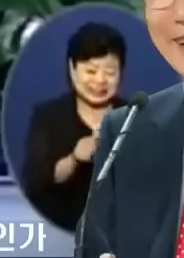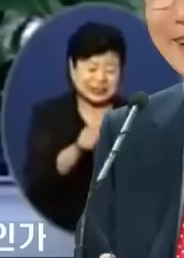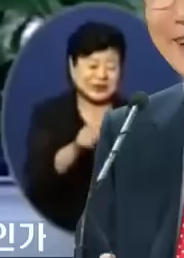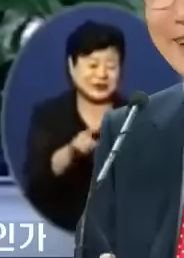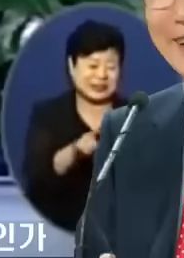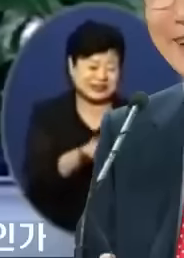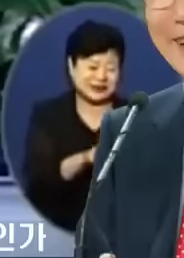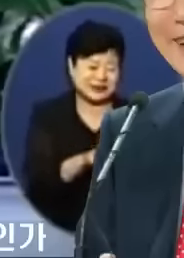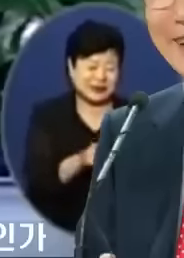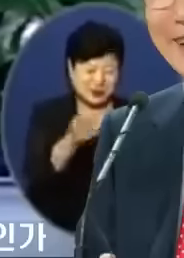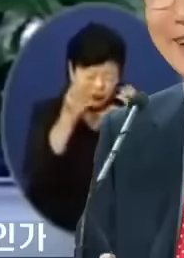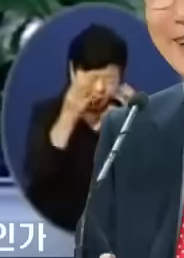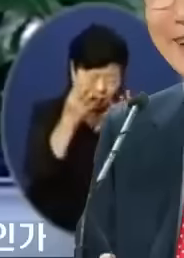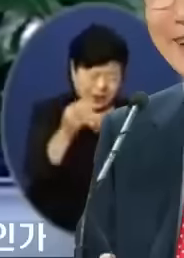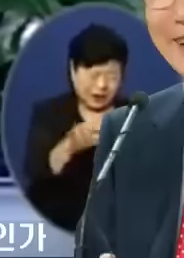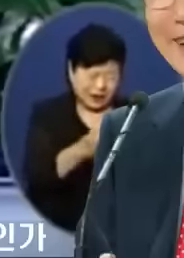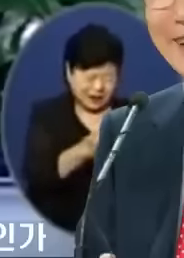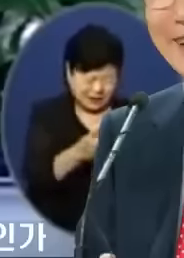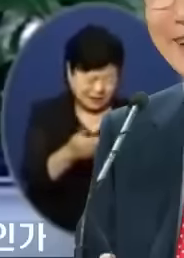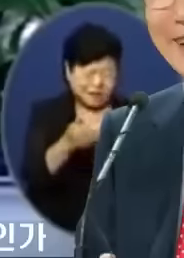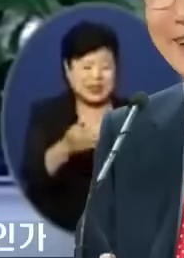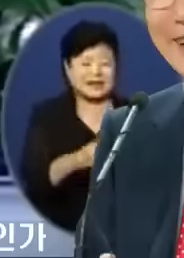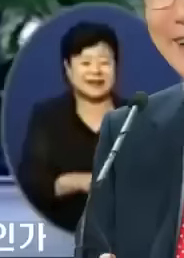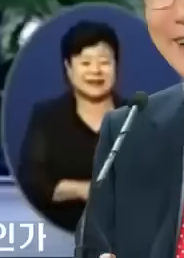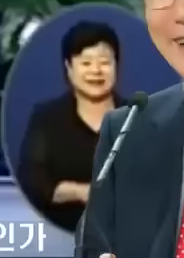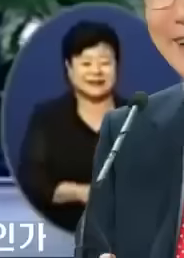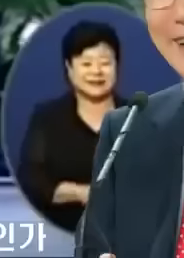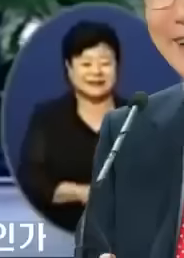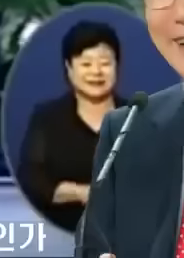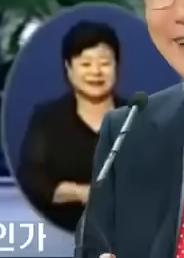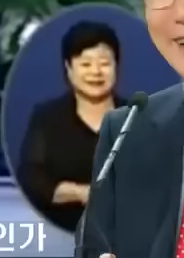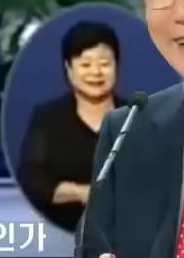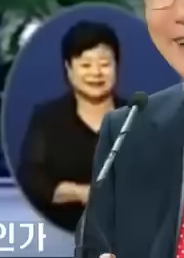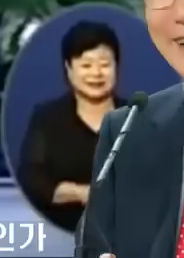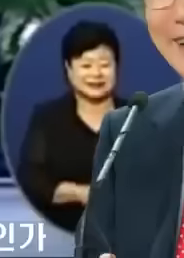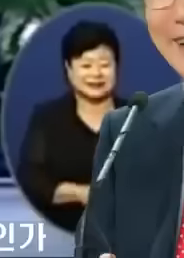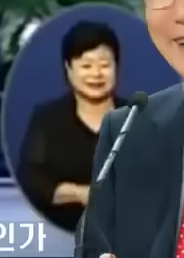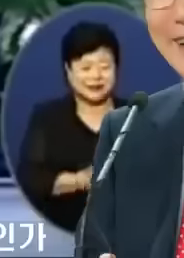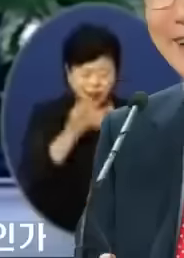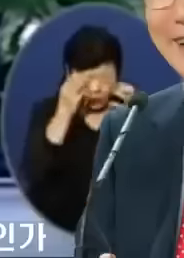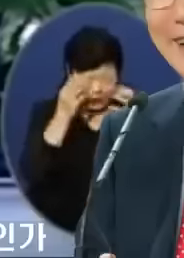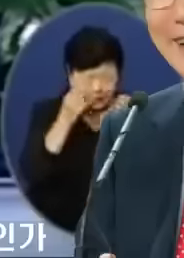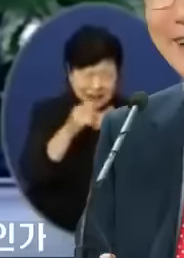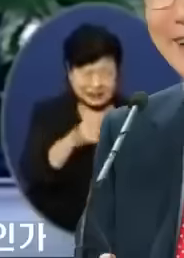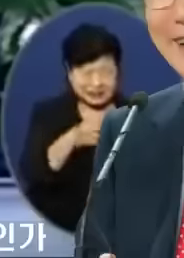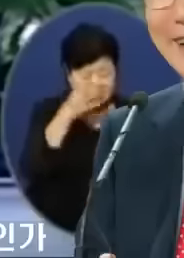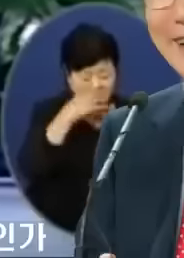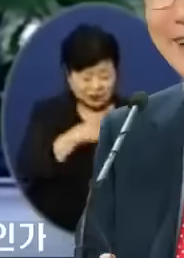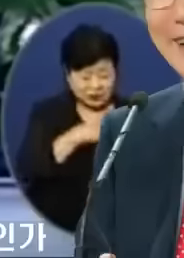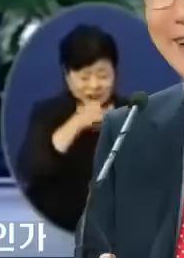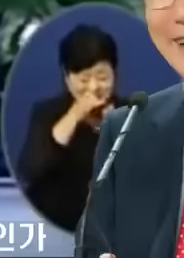양성하려면 고통을 많이 겪은 사람을 택해야 되는 것입니다. 고난이 있어야